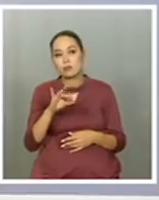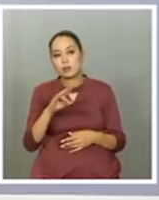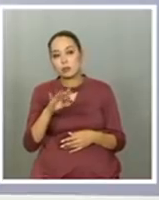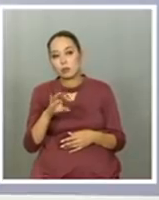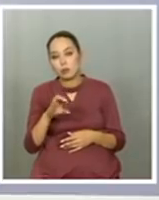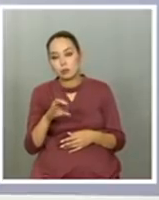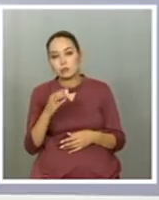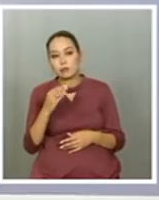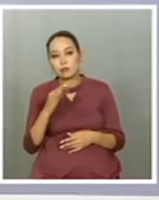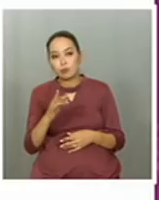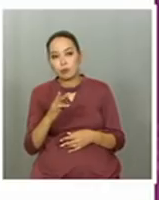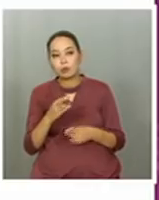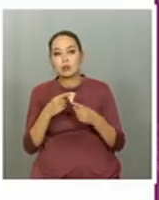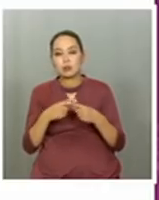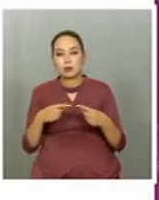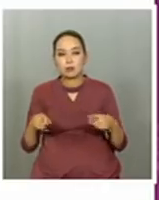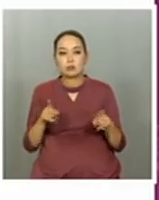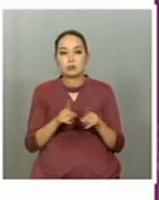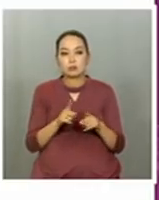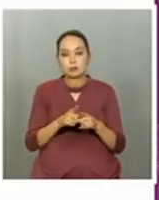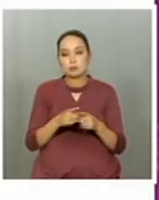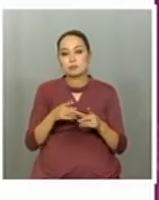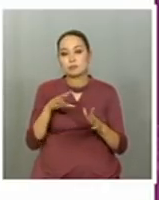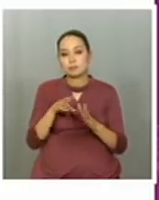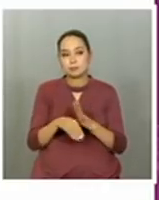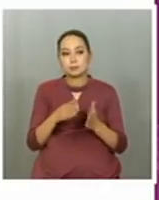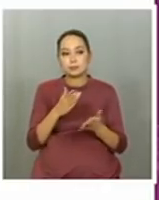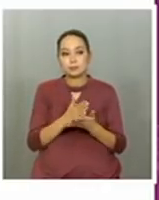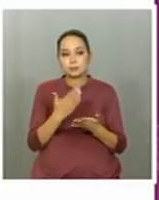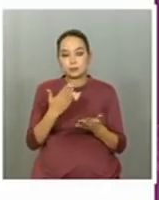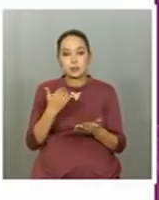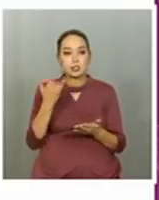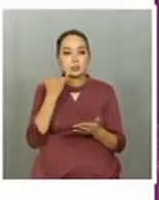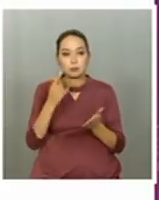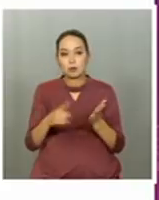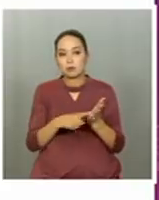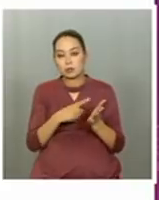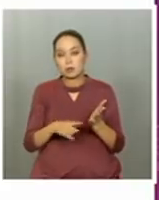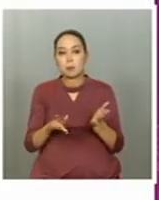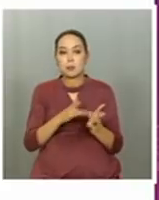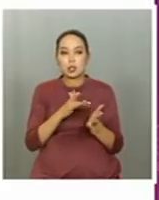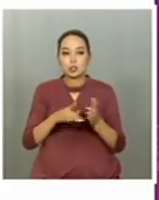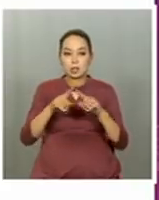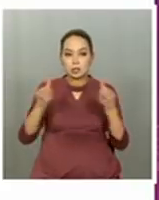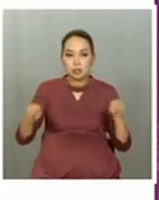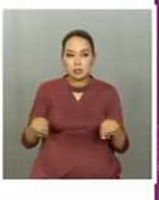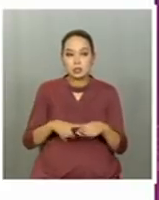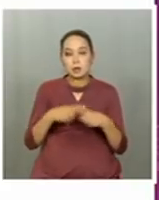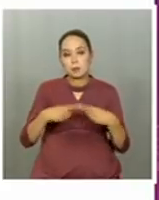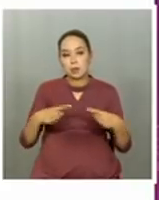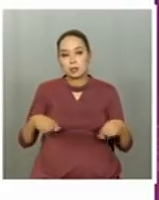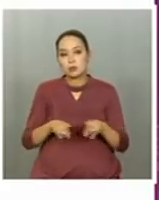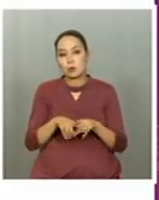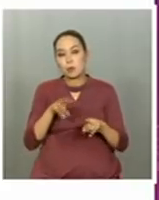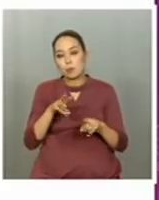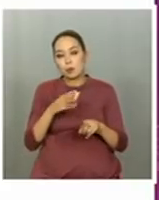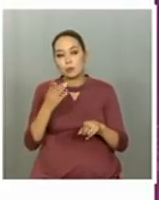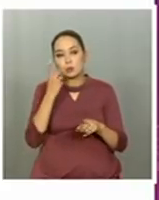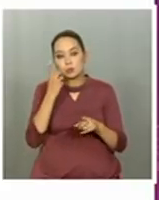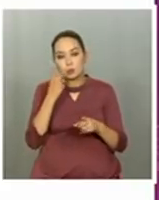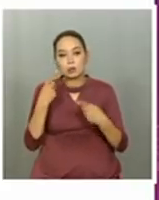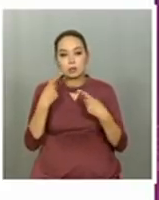тағы басқа да операциялық жүйелер үшін әзірленген смартфондарда, планшеттерде және басқа да мобильді құрылғыларда жұмыс істеуге